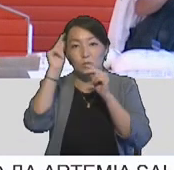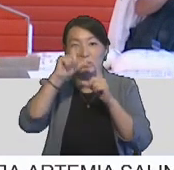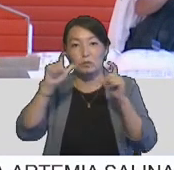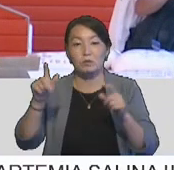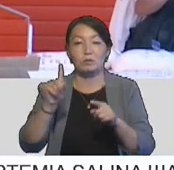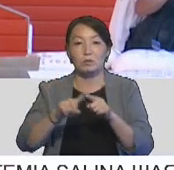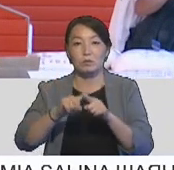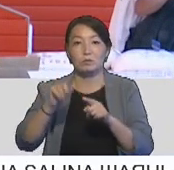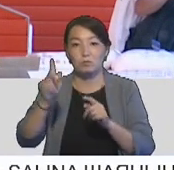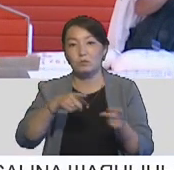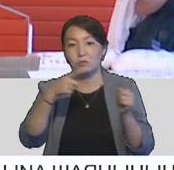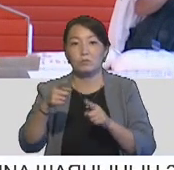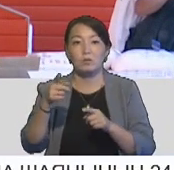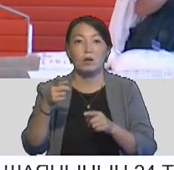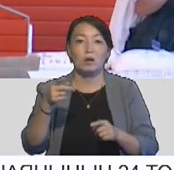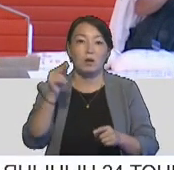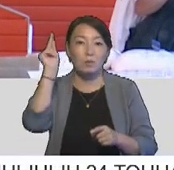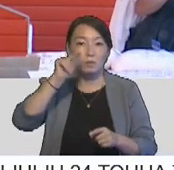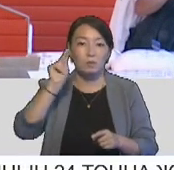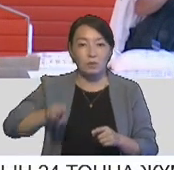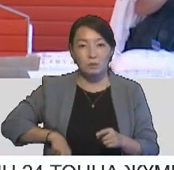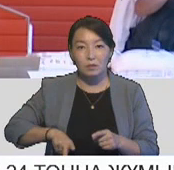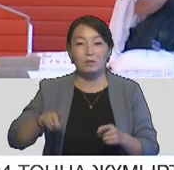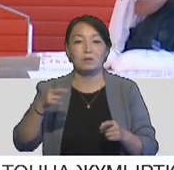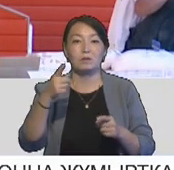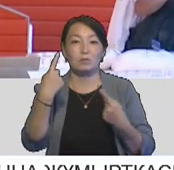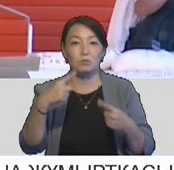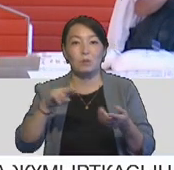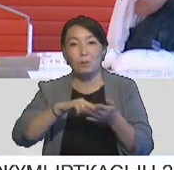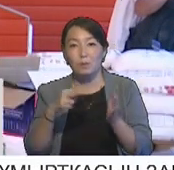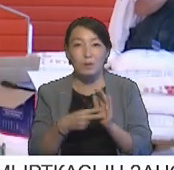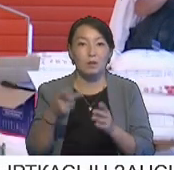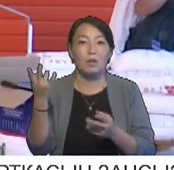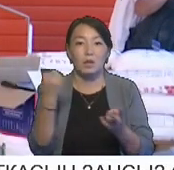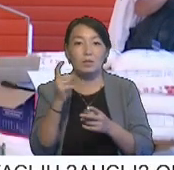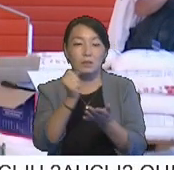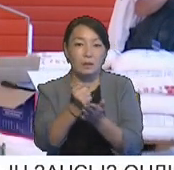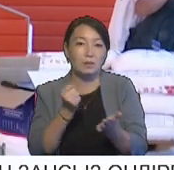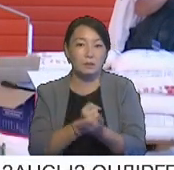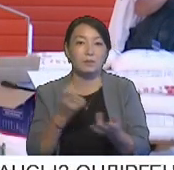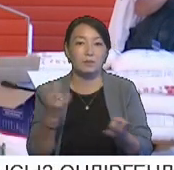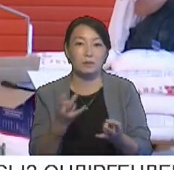жұмыс істетуге мектеп басшысымен екінші планның жоспардың болуын атап өттік дегендей.